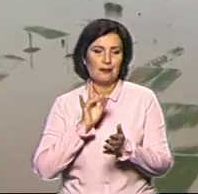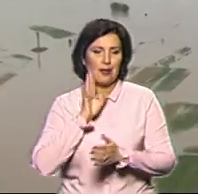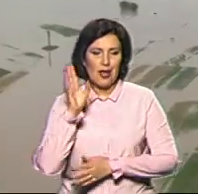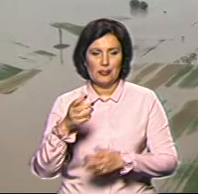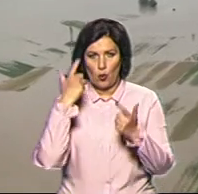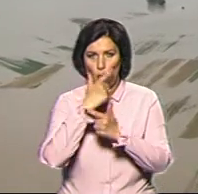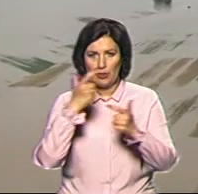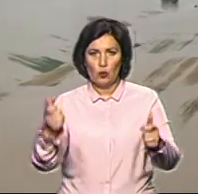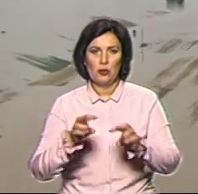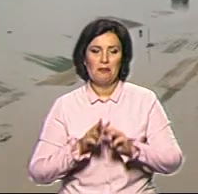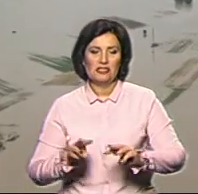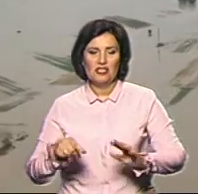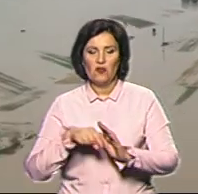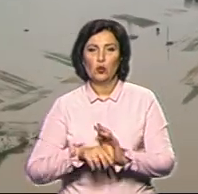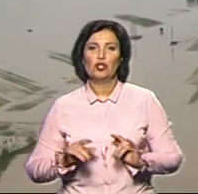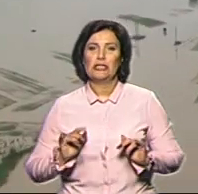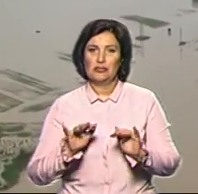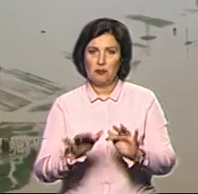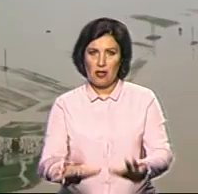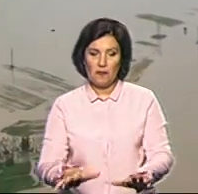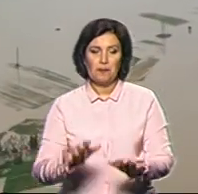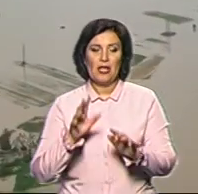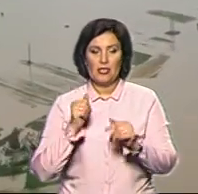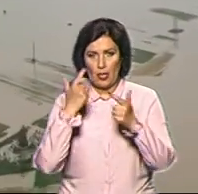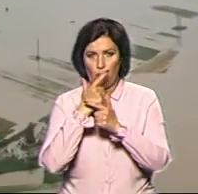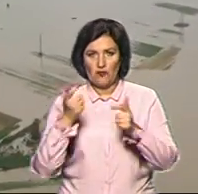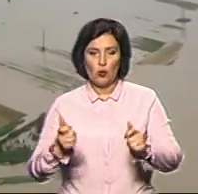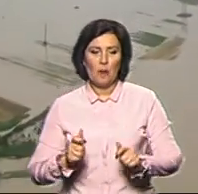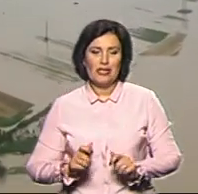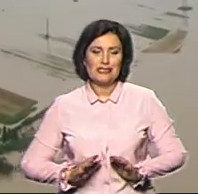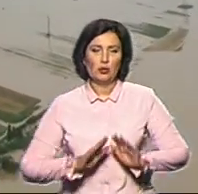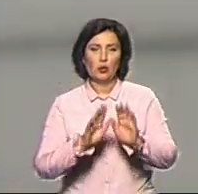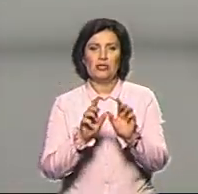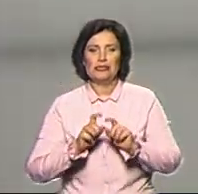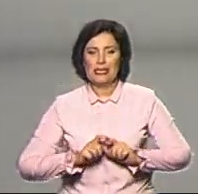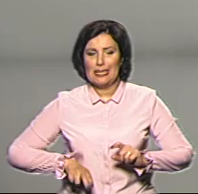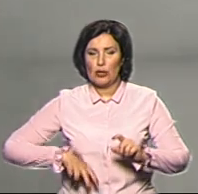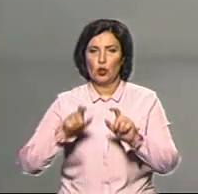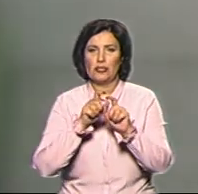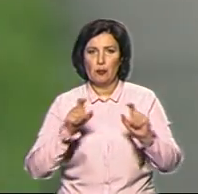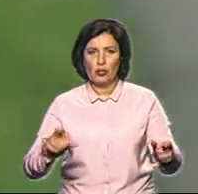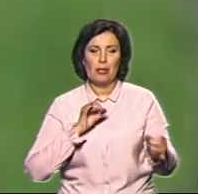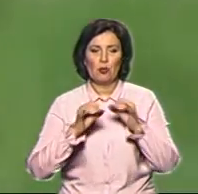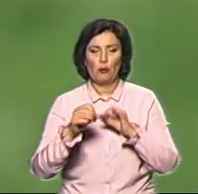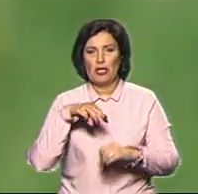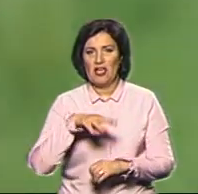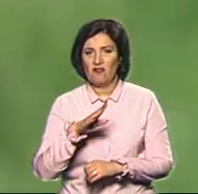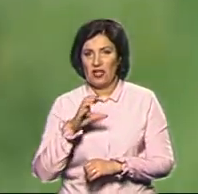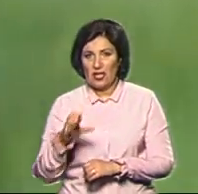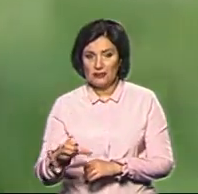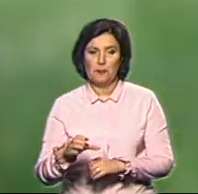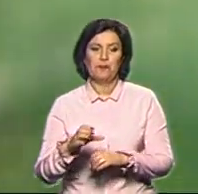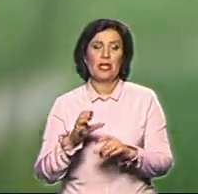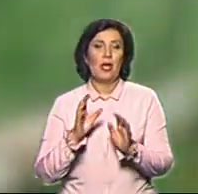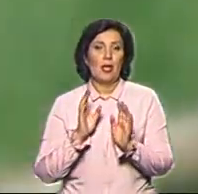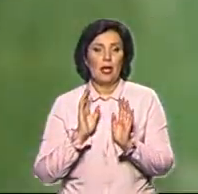оприлюднило Міністерство внутрішніх справ. Як повідомила Суспільному заступниця директора департаменту комунікації МВС Вікторія Навроцька. За її словами,